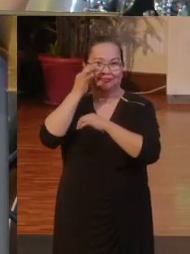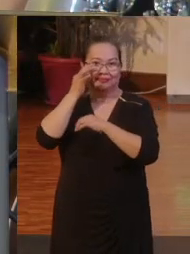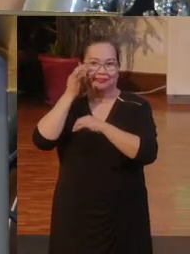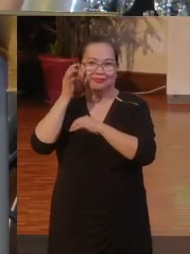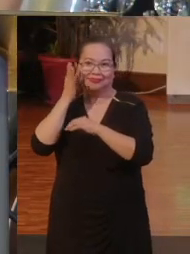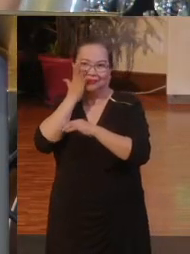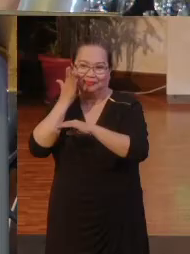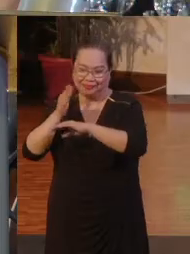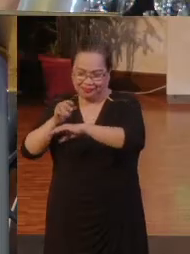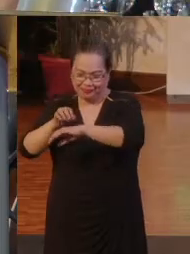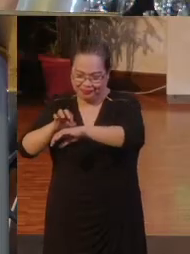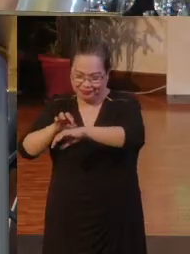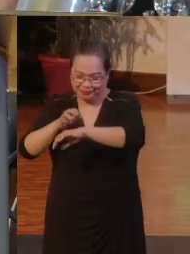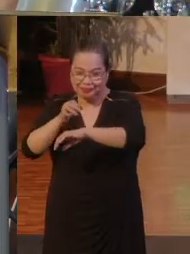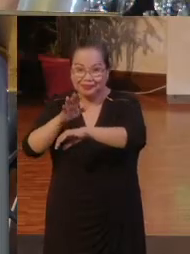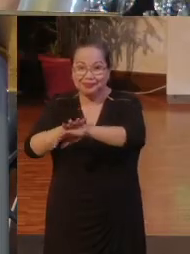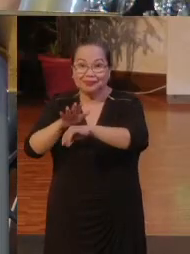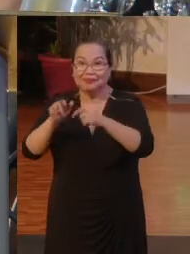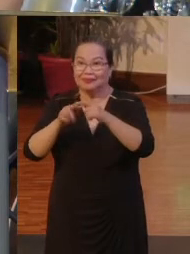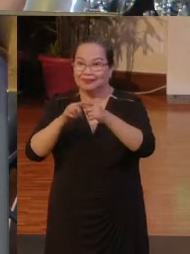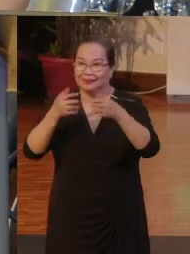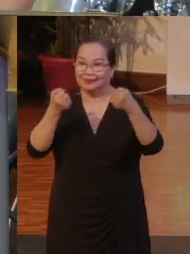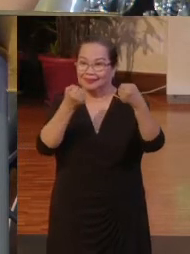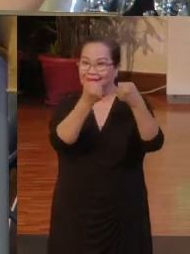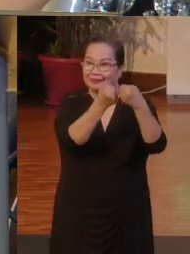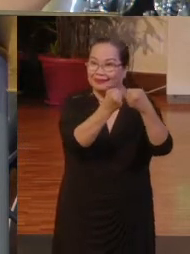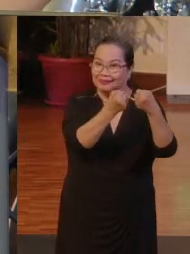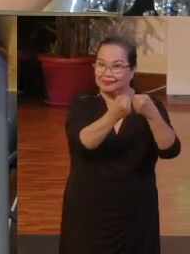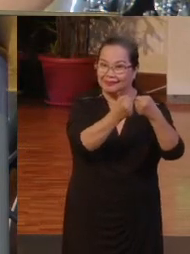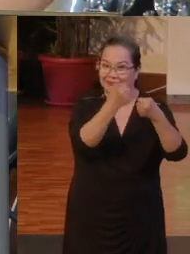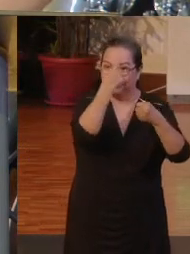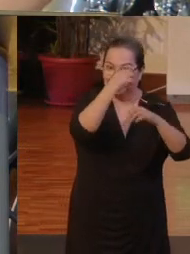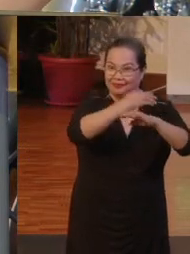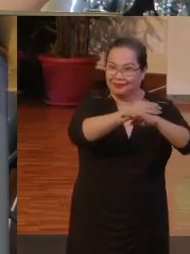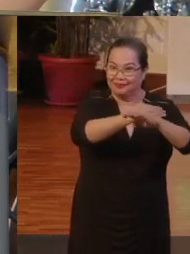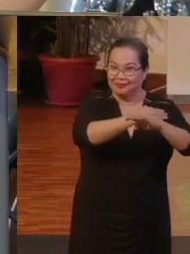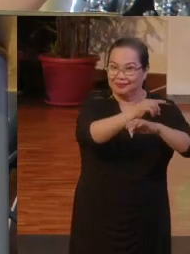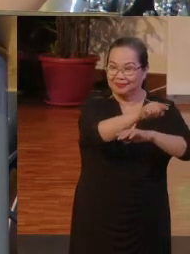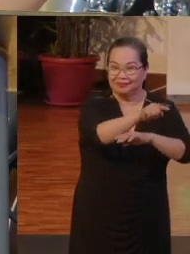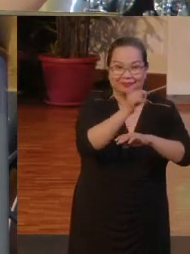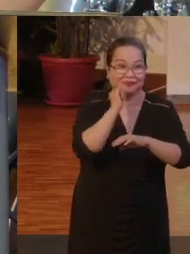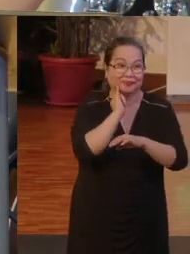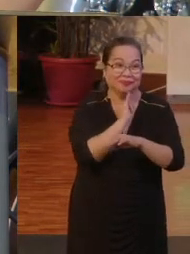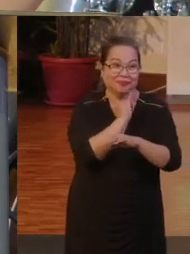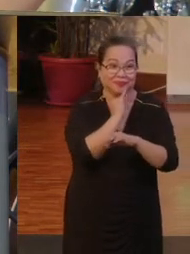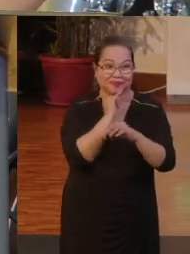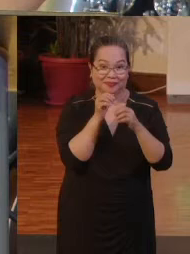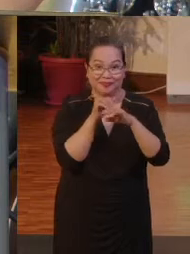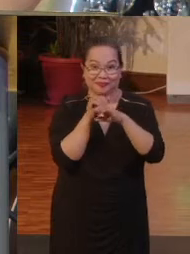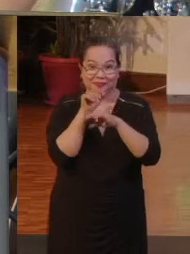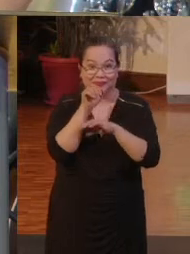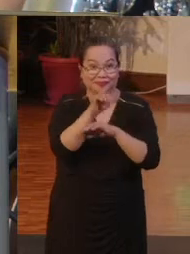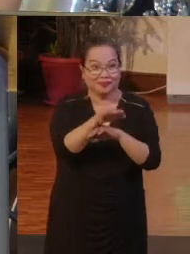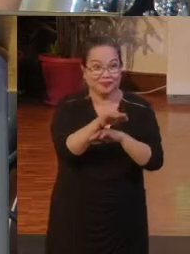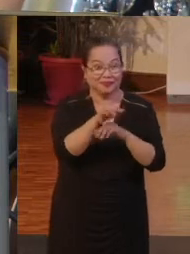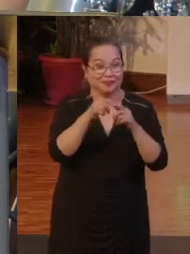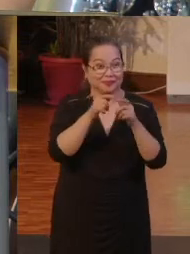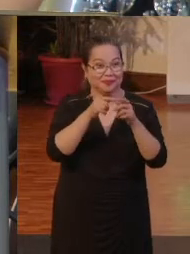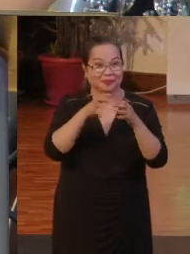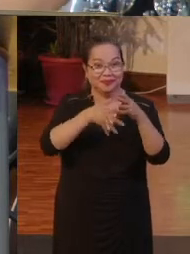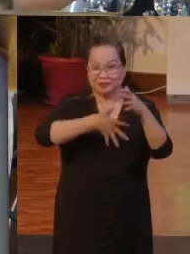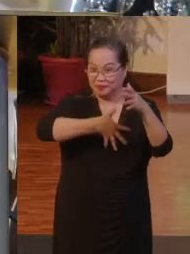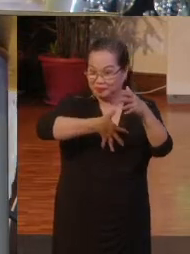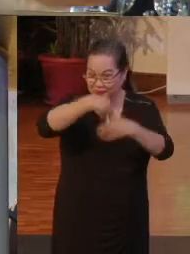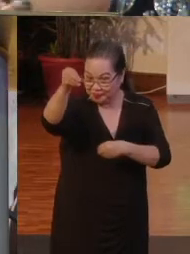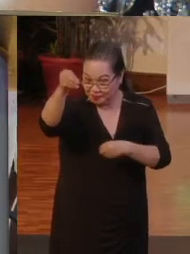simbolo ng pakikipagbaka niya sa kanyang bayang hinirang. I sent the hornet before you which drove them out before